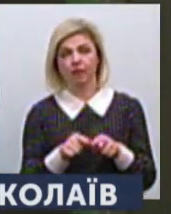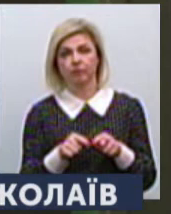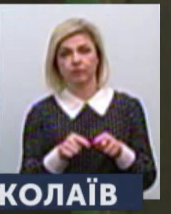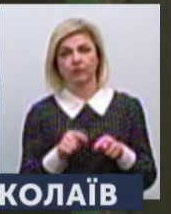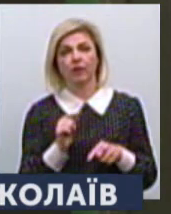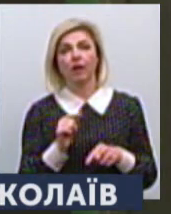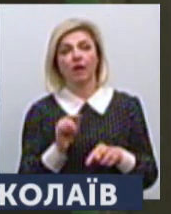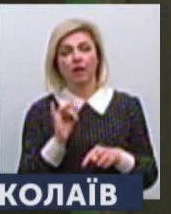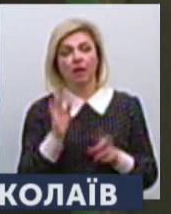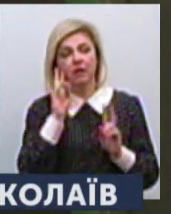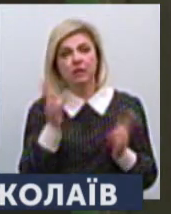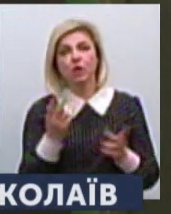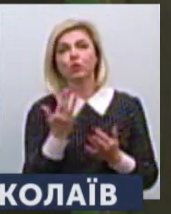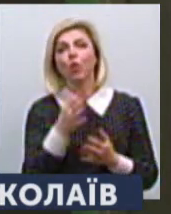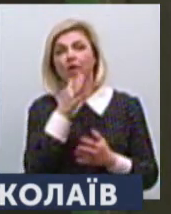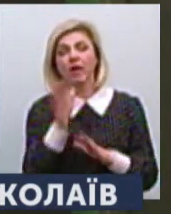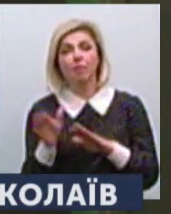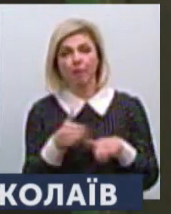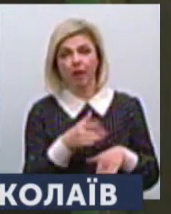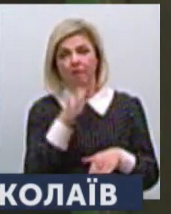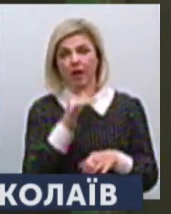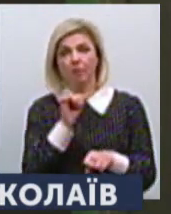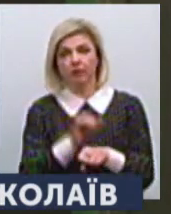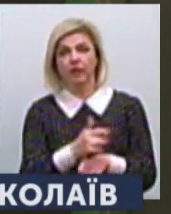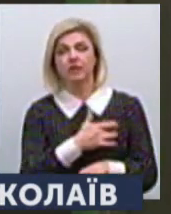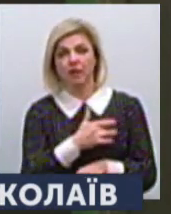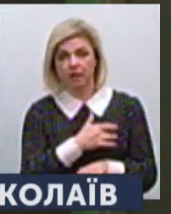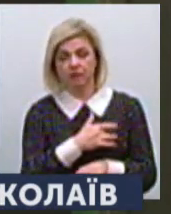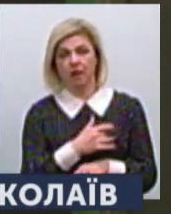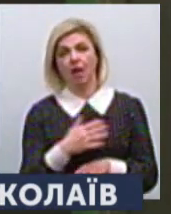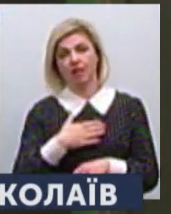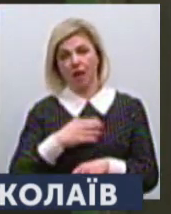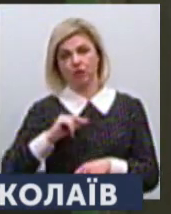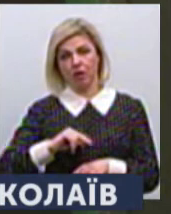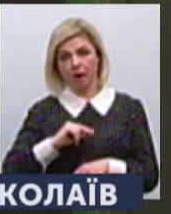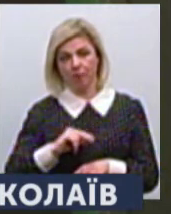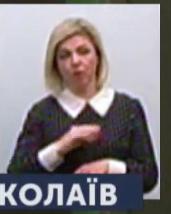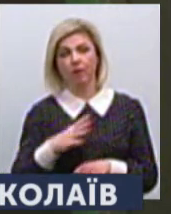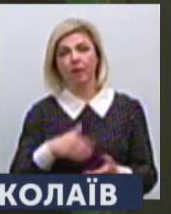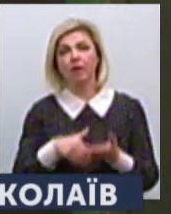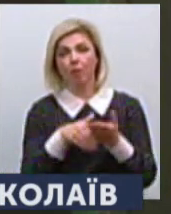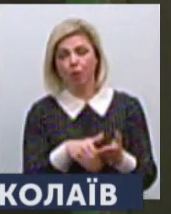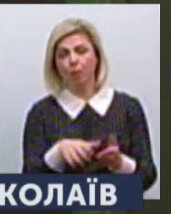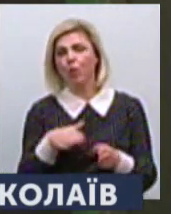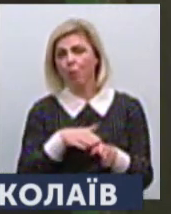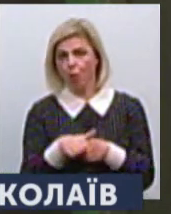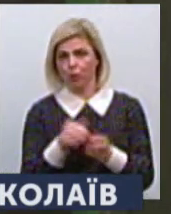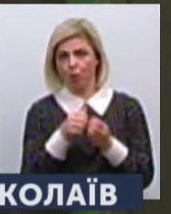відділення. Так як не знали, скільки часу пройшло з часу зупинки серцевої діяльності, наш персонал надавав медичну допомогу в повному